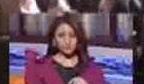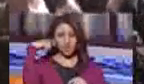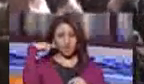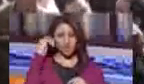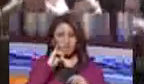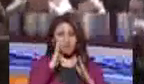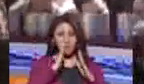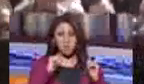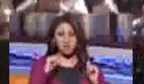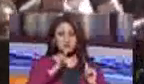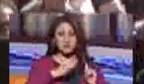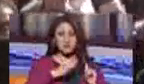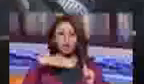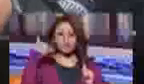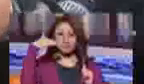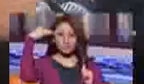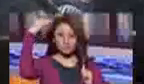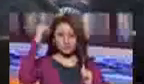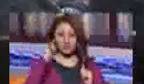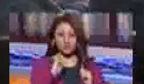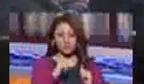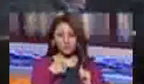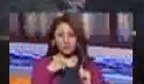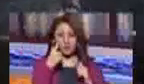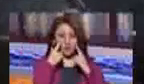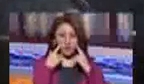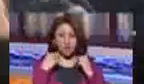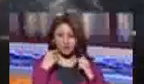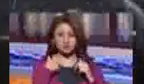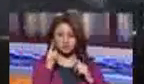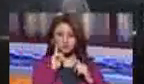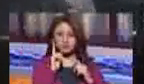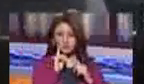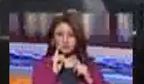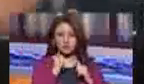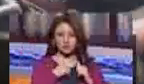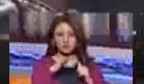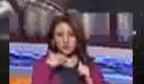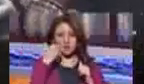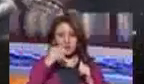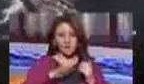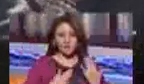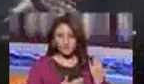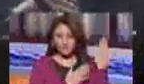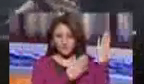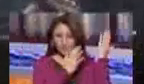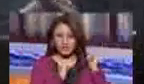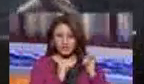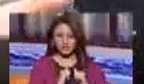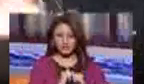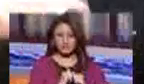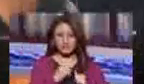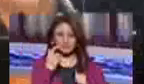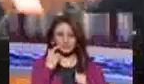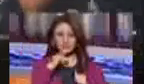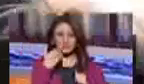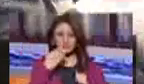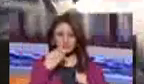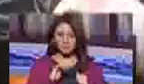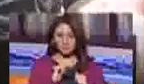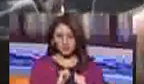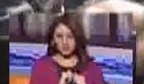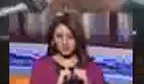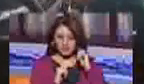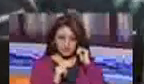لمصر كان كبيرا. أنا بعيط، أنا مش عايز أعيط، دول رايحين الجنة، دول عملوا بلد، عملوا